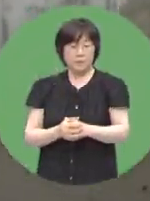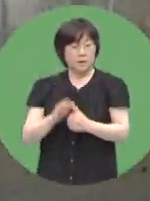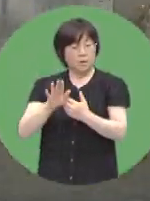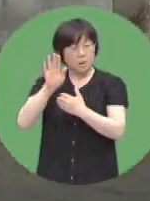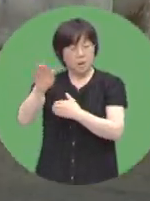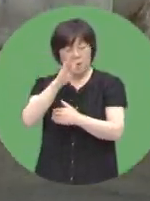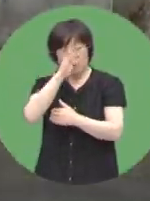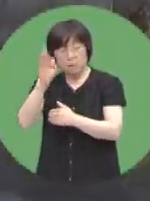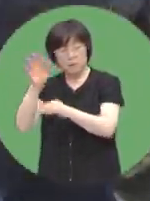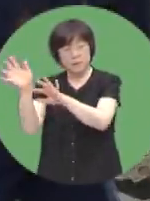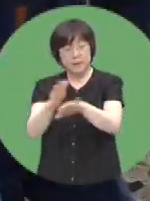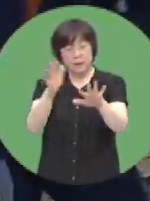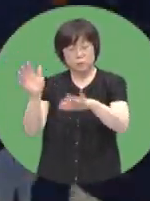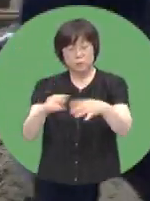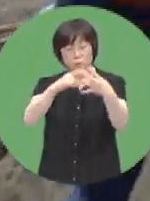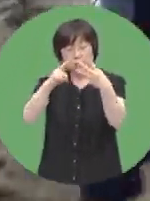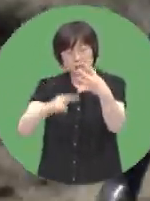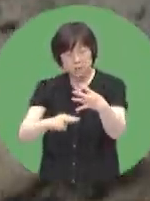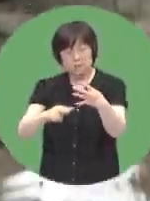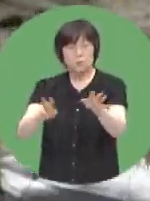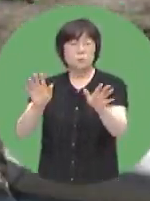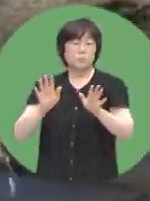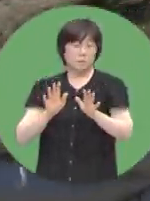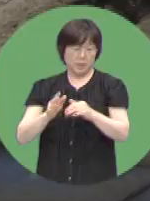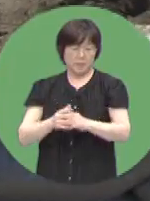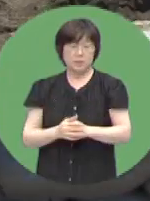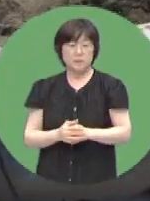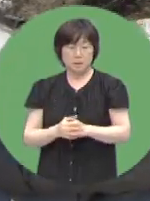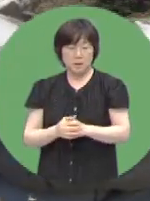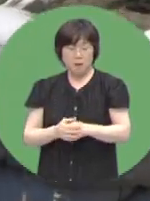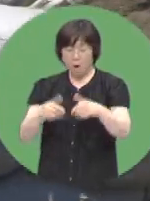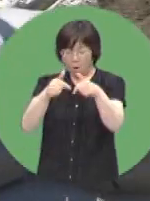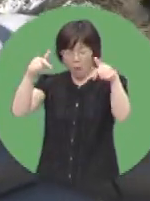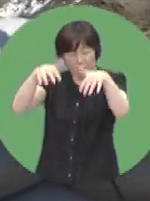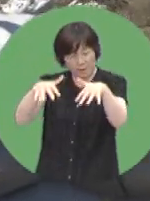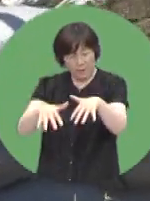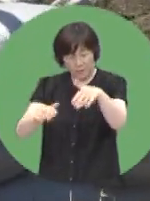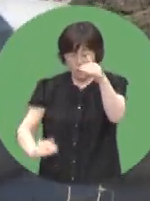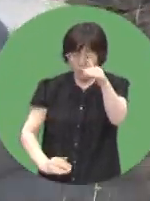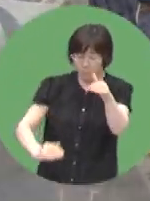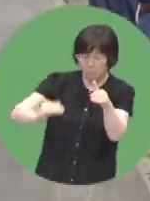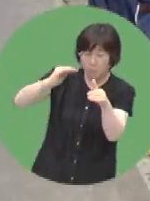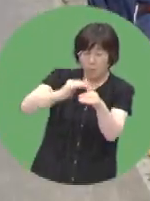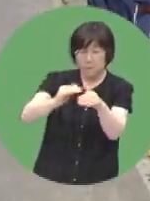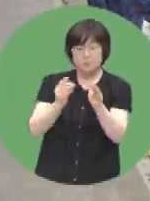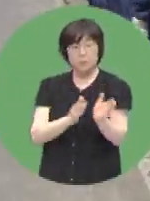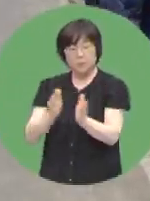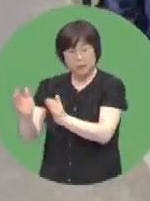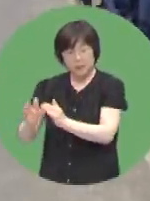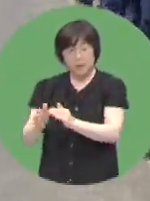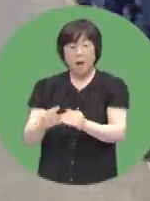これから本格的な台風のシーズンを迎えます。大雨や急激な増水に備え、